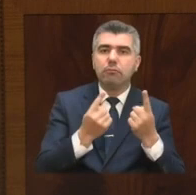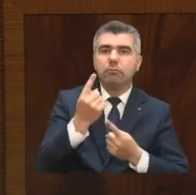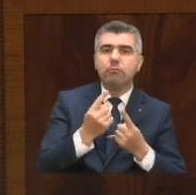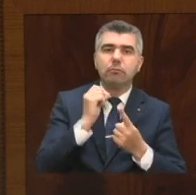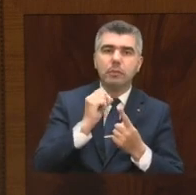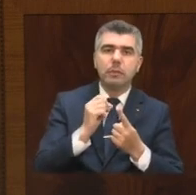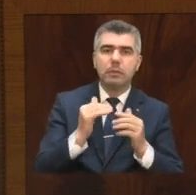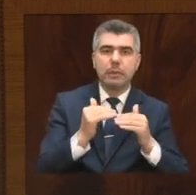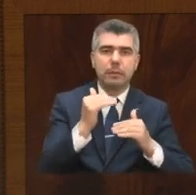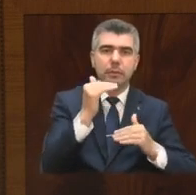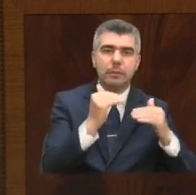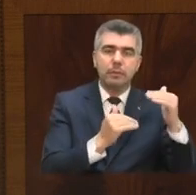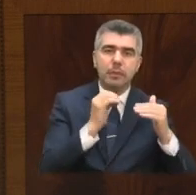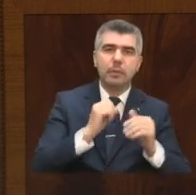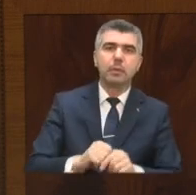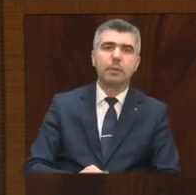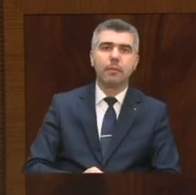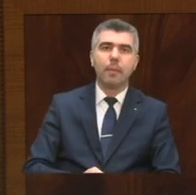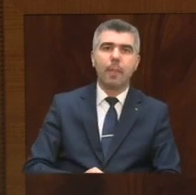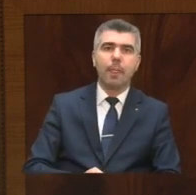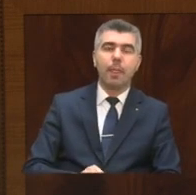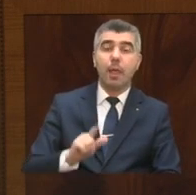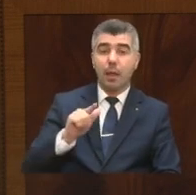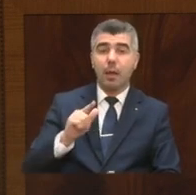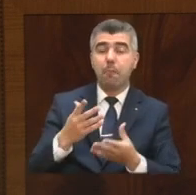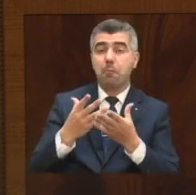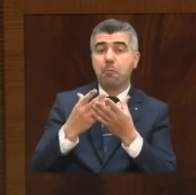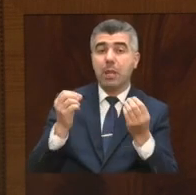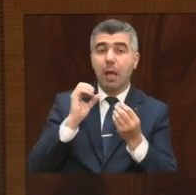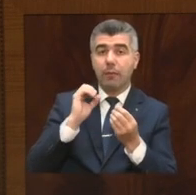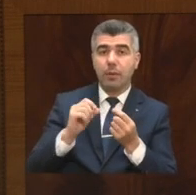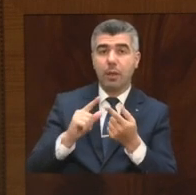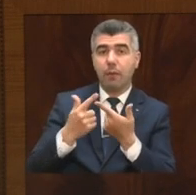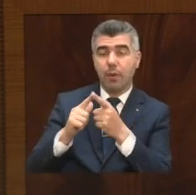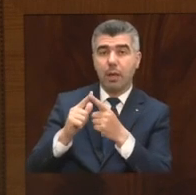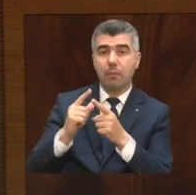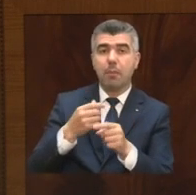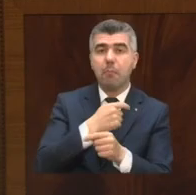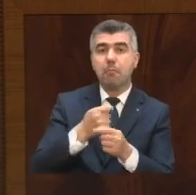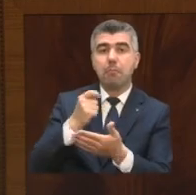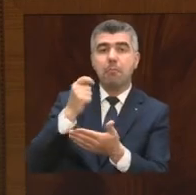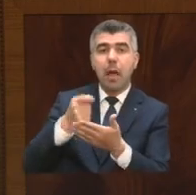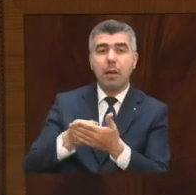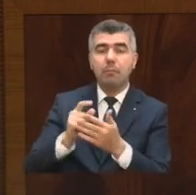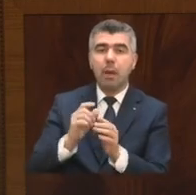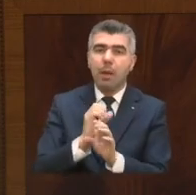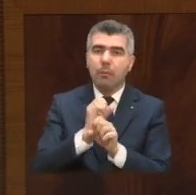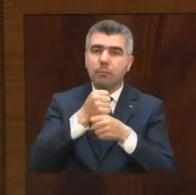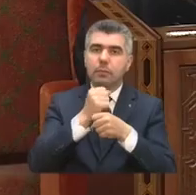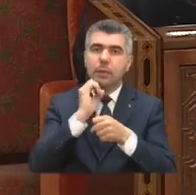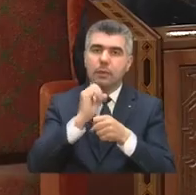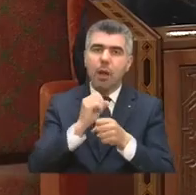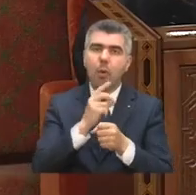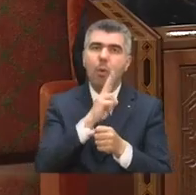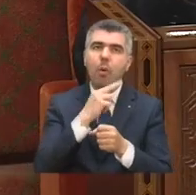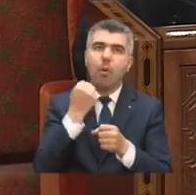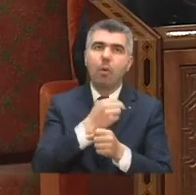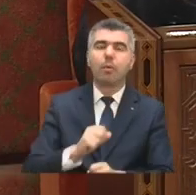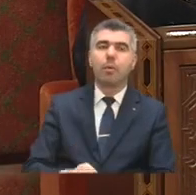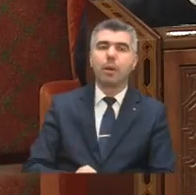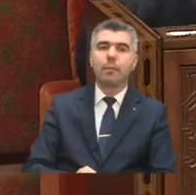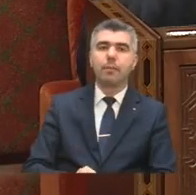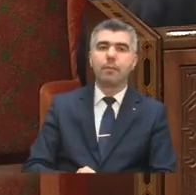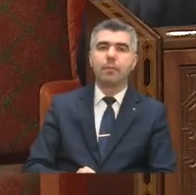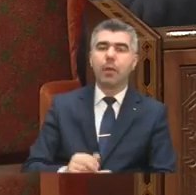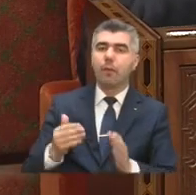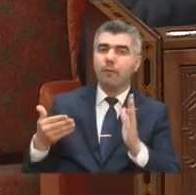ودائره الشبهه بل هناك بل هناك من يلفه عند القضاء في غياب الصمت المطبق للحكومه وختاما